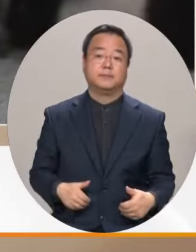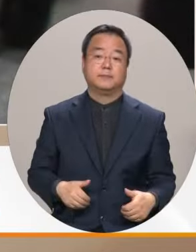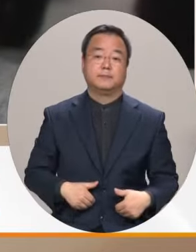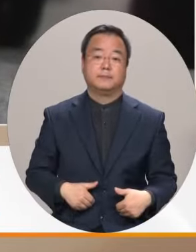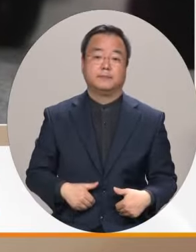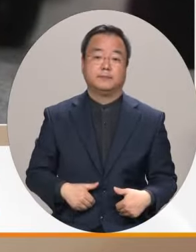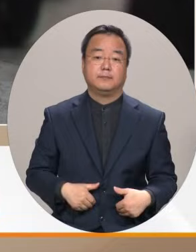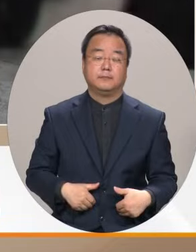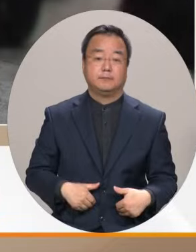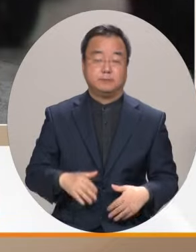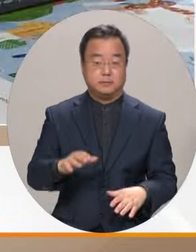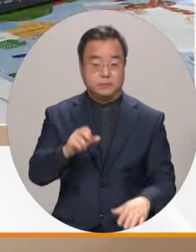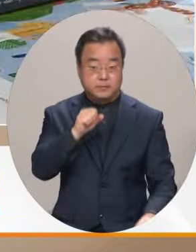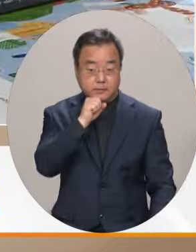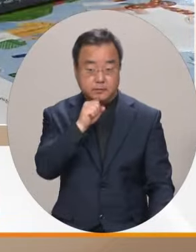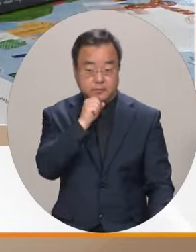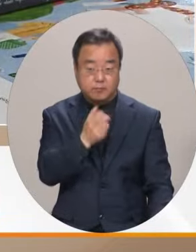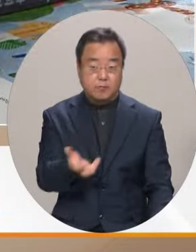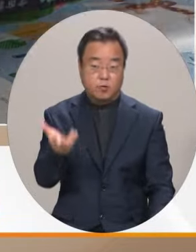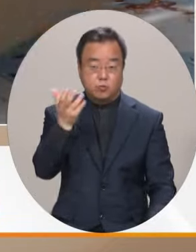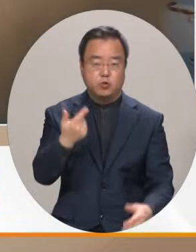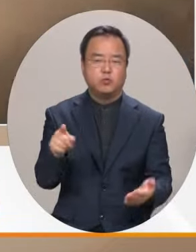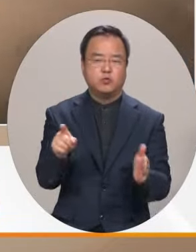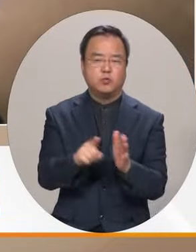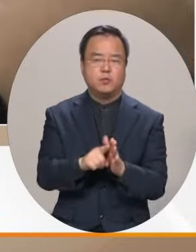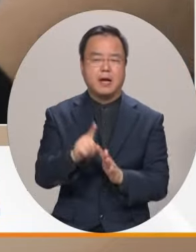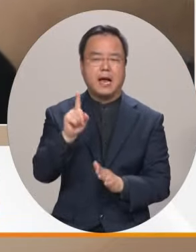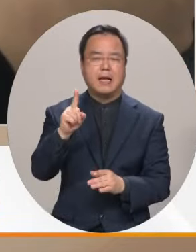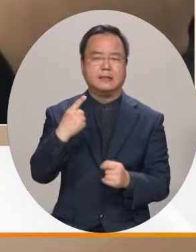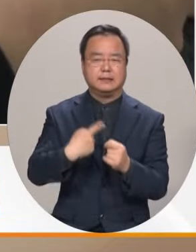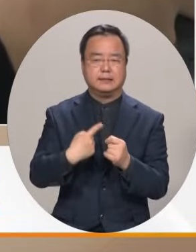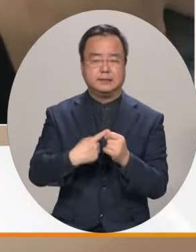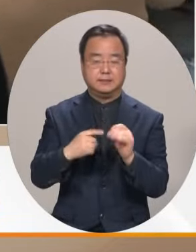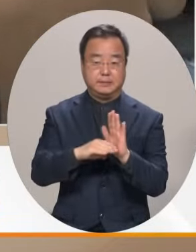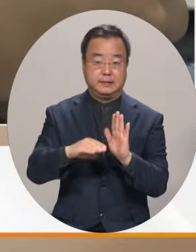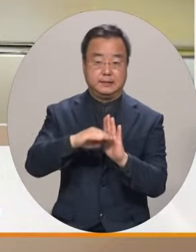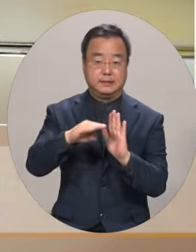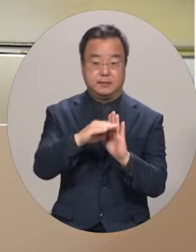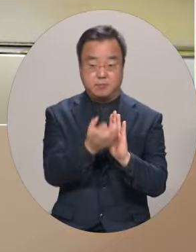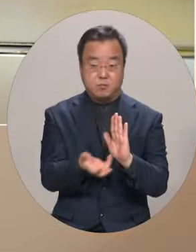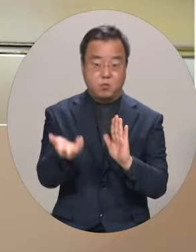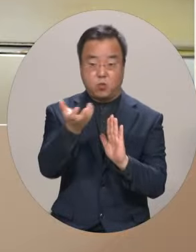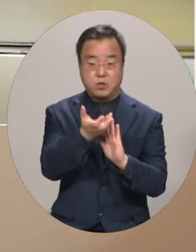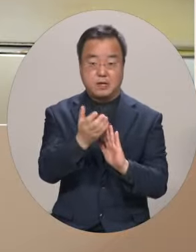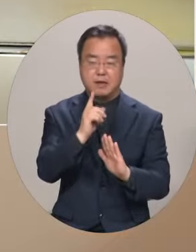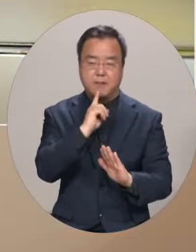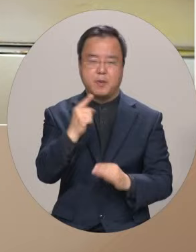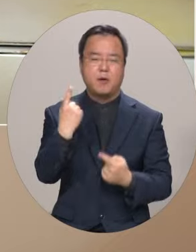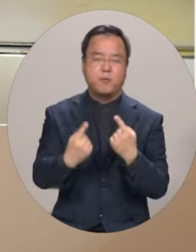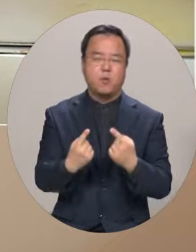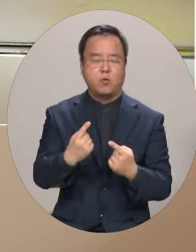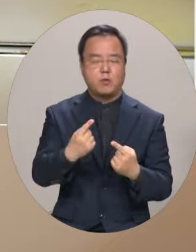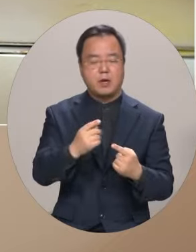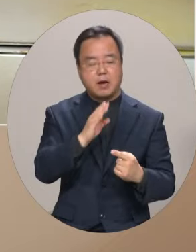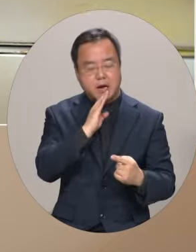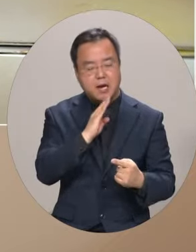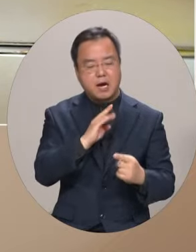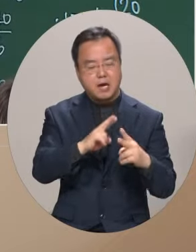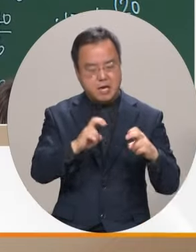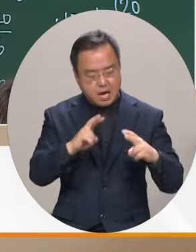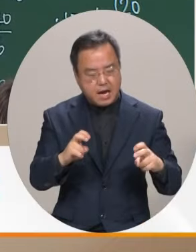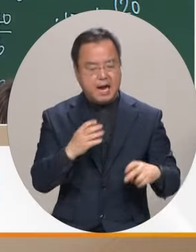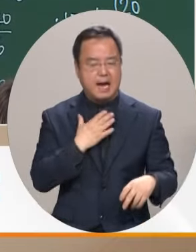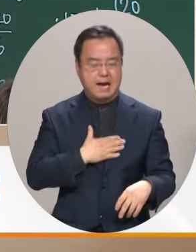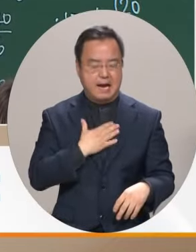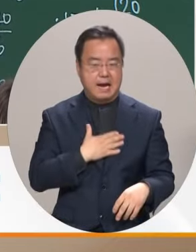근데 어 성적을 올리기 위해서는 막연하게 한 등급 올리겠다 이런 계획보다는 실제 점 결과를 통해서 자신의